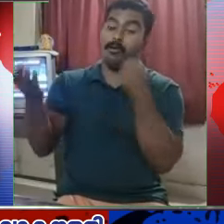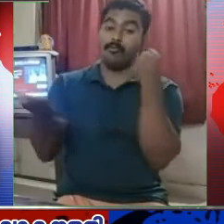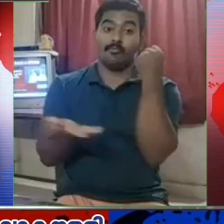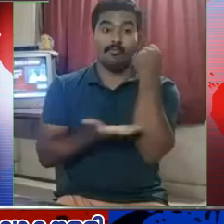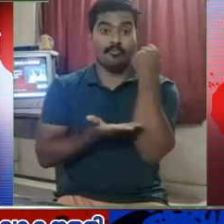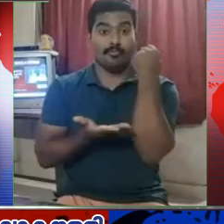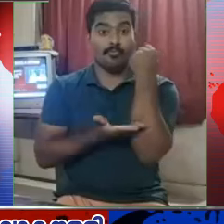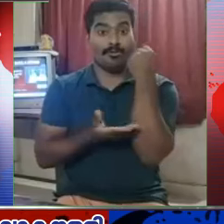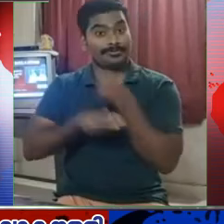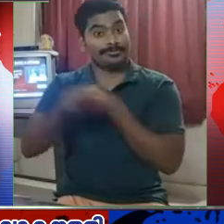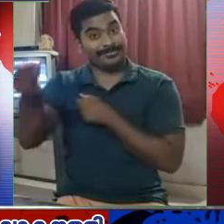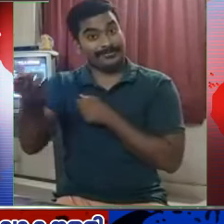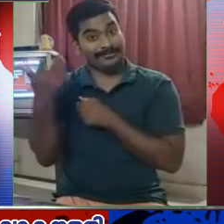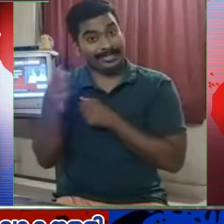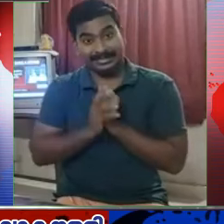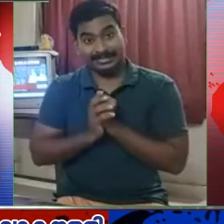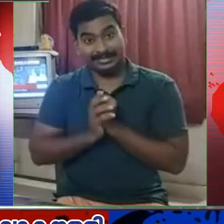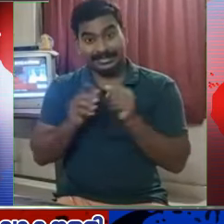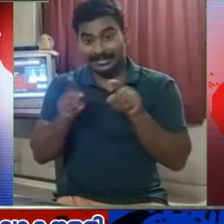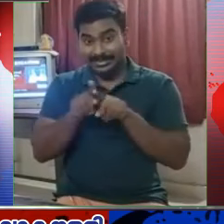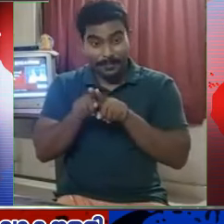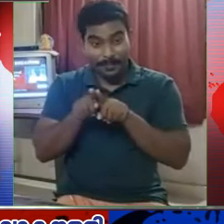കുപ്പിവെള്ളം നൽകുന്നതിനായി